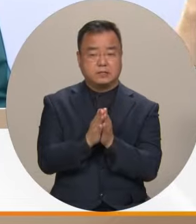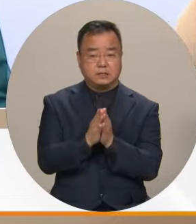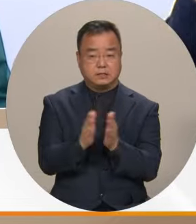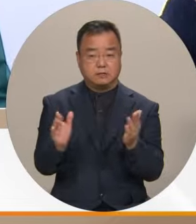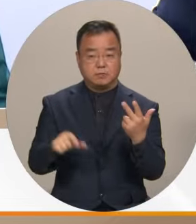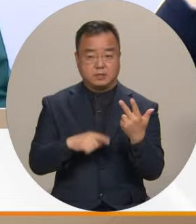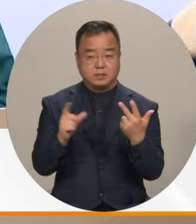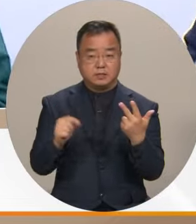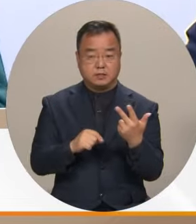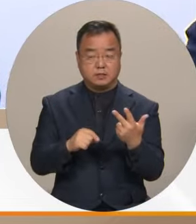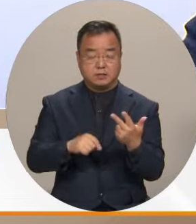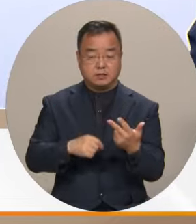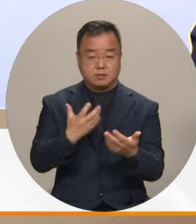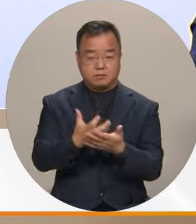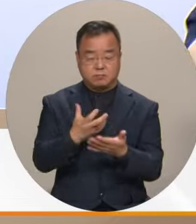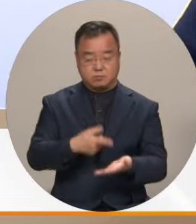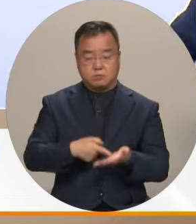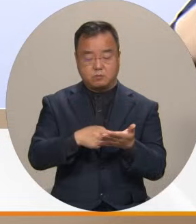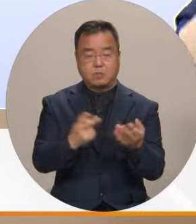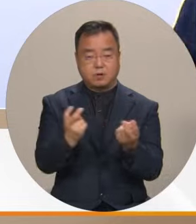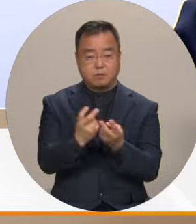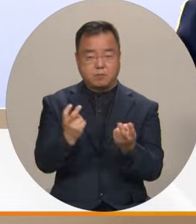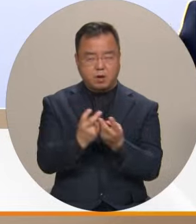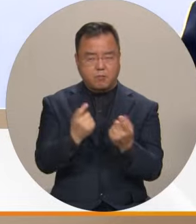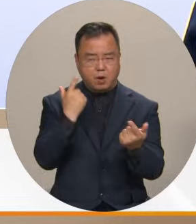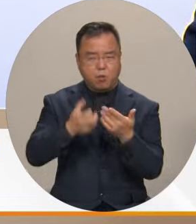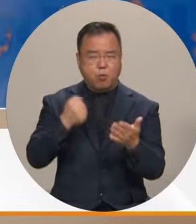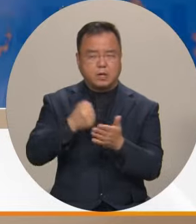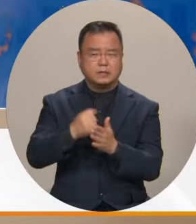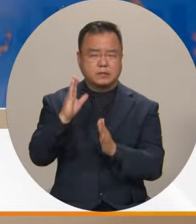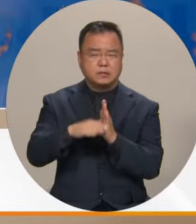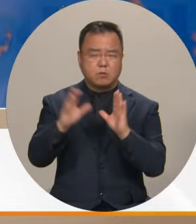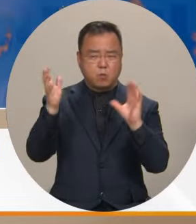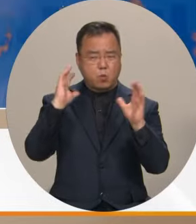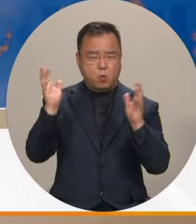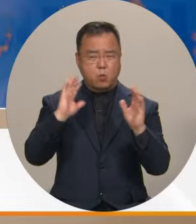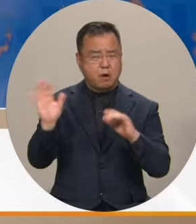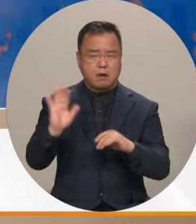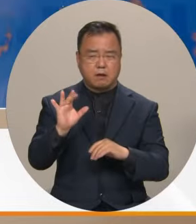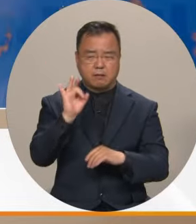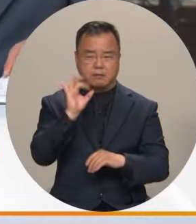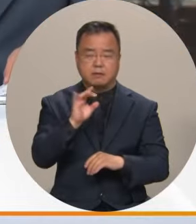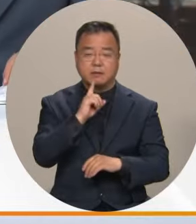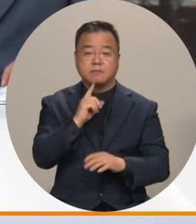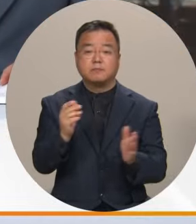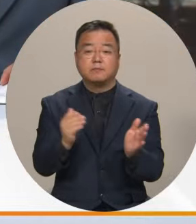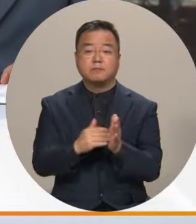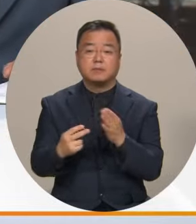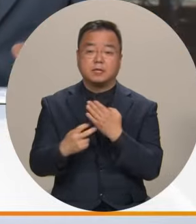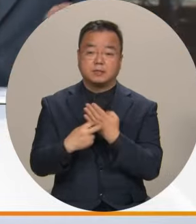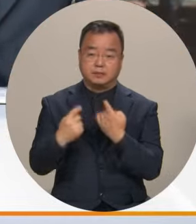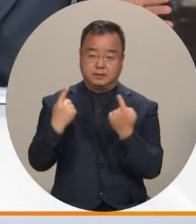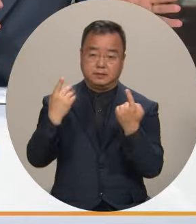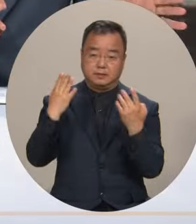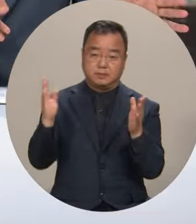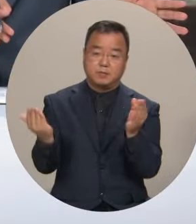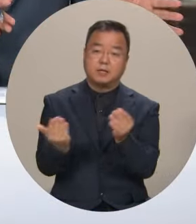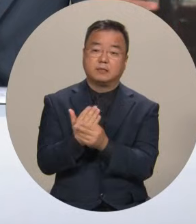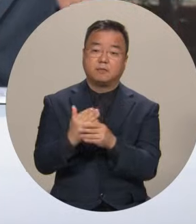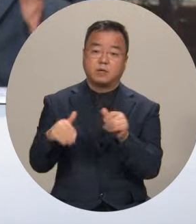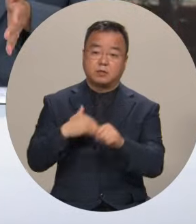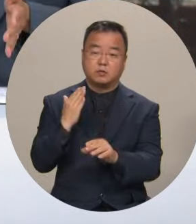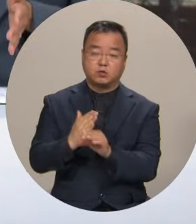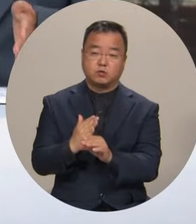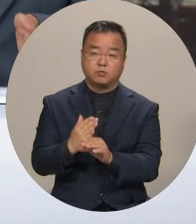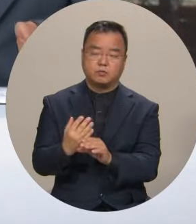입시 요강이 확정되면 현장의 혼란이 오히려 더 클거다 이렇게 설명했습니다네 지금이 의대 사태 때문에 예년에 비해서